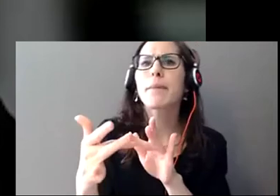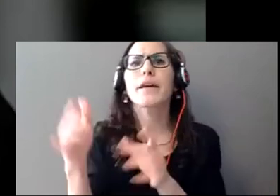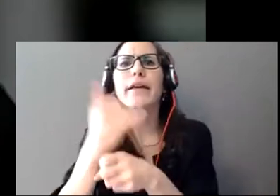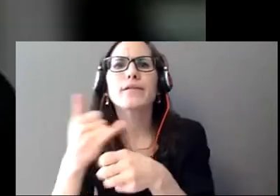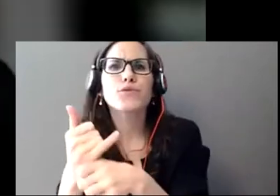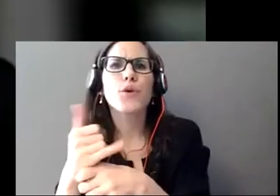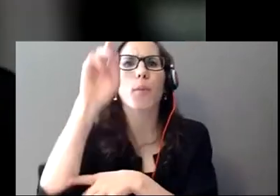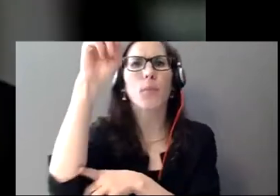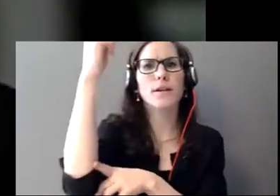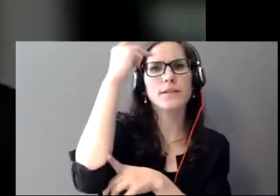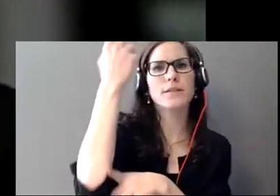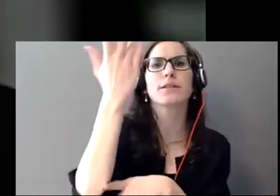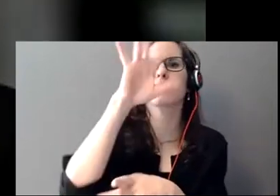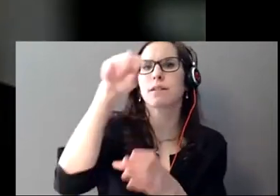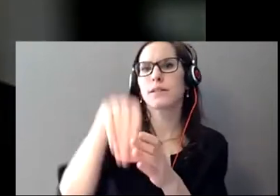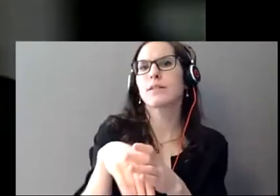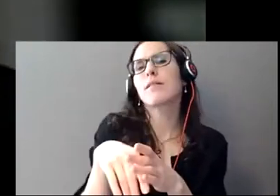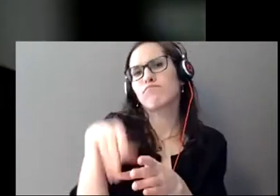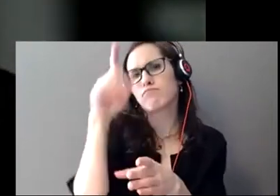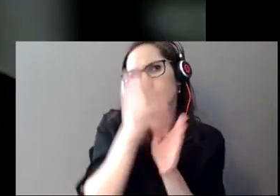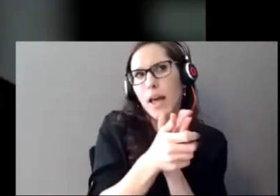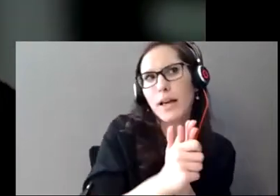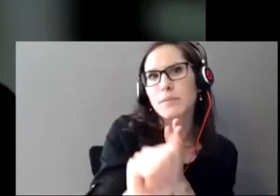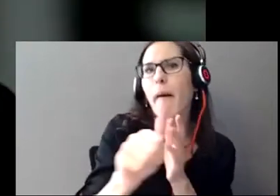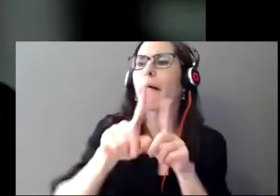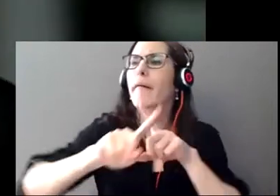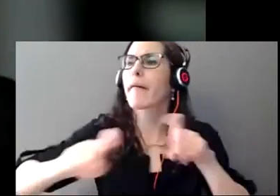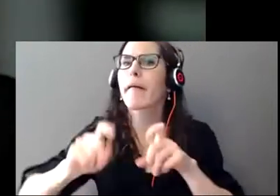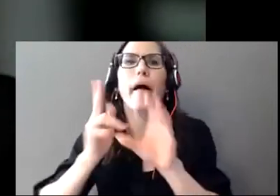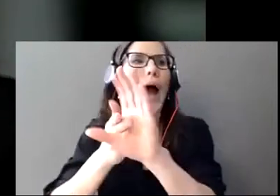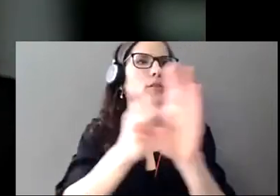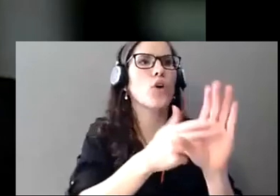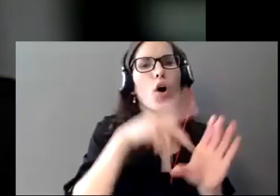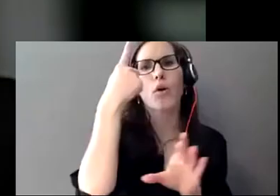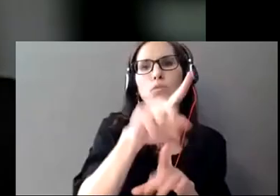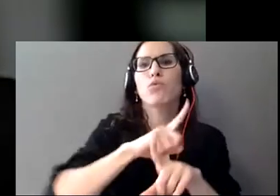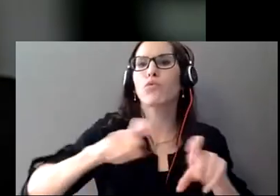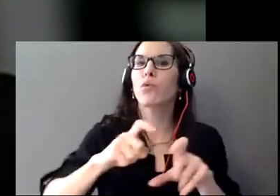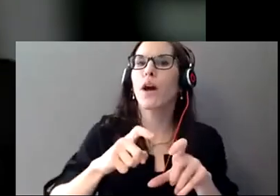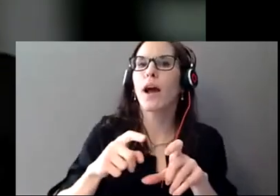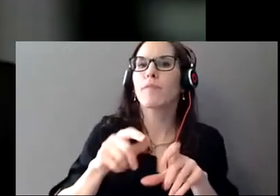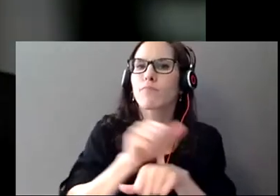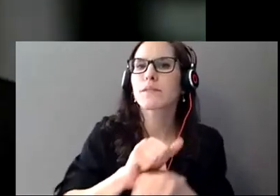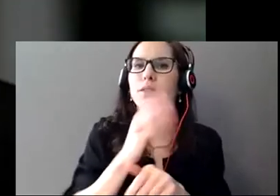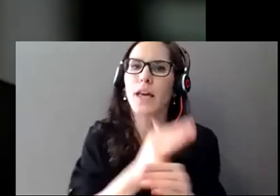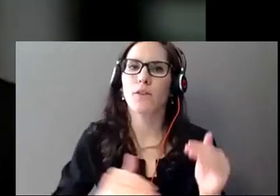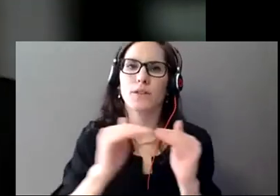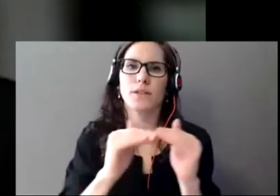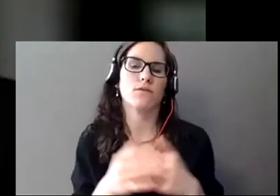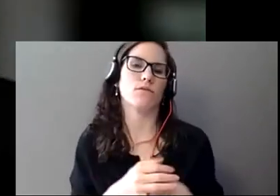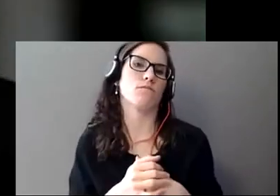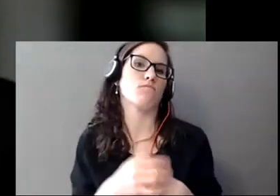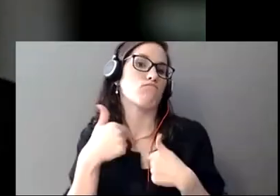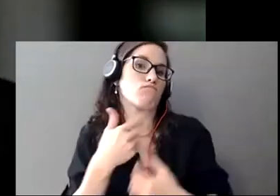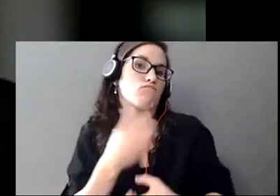'activité des experts et acteurs d'une société inclusive en voie en construction. Je vais vous faire part des projets que l